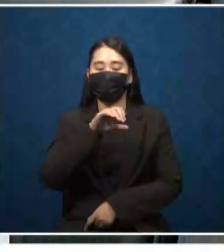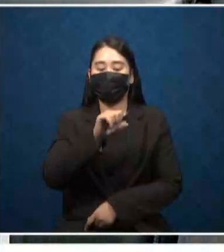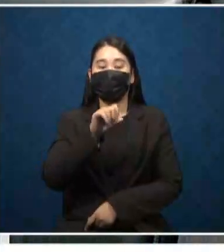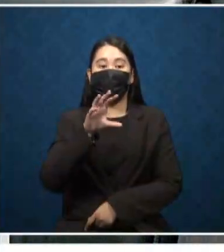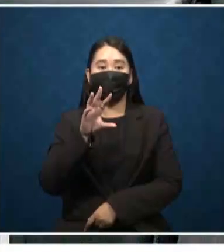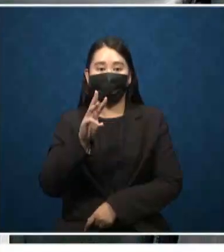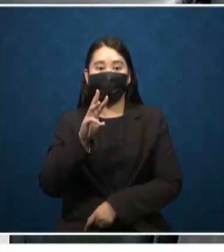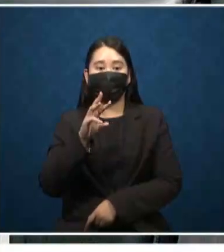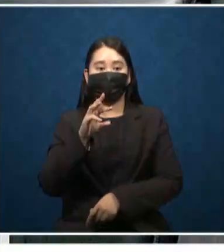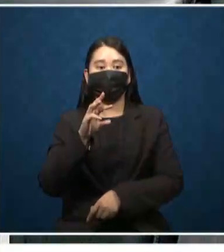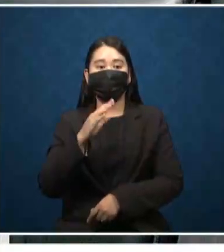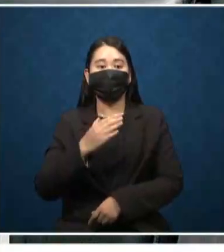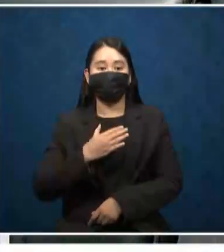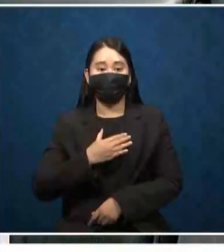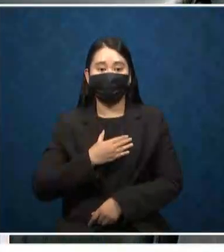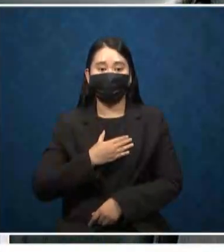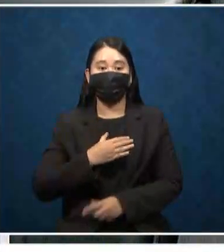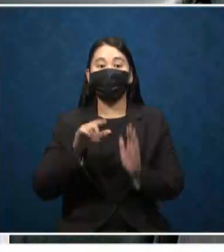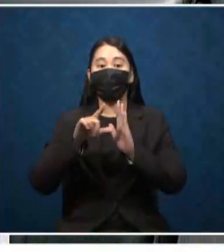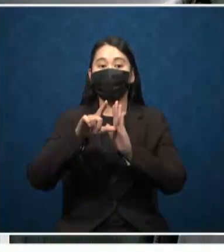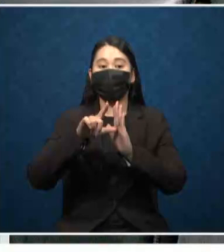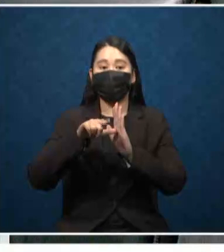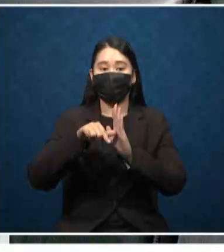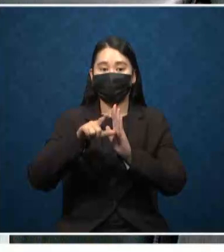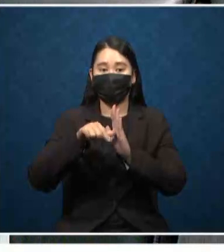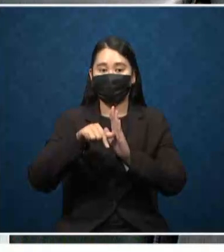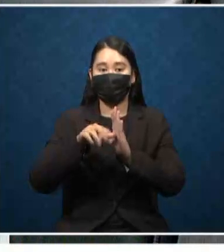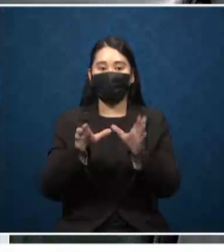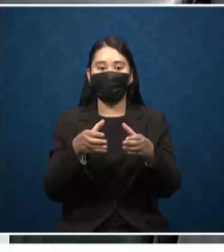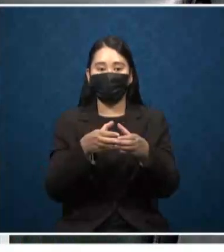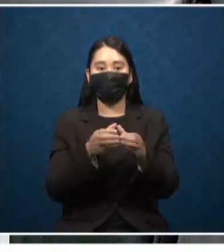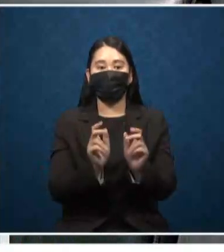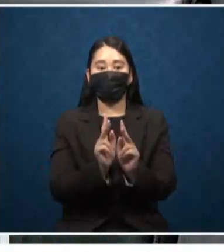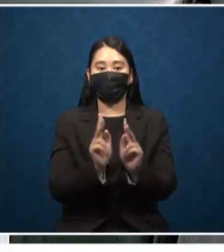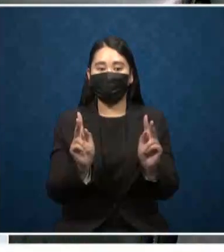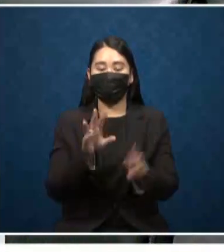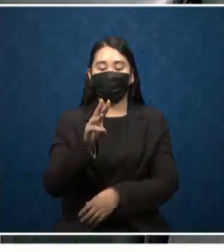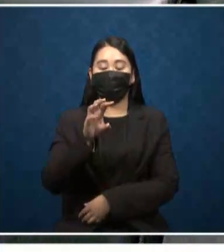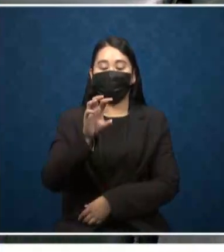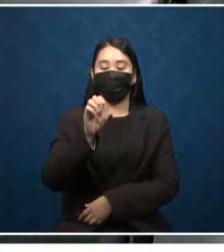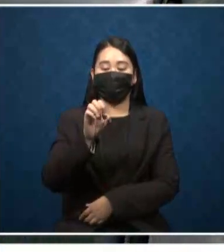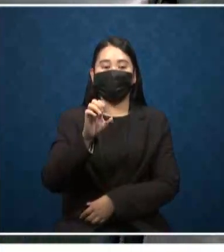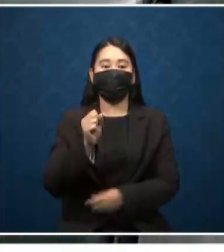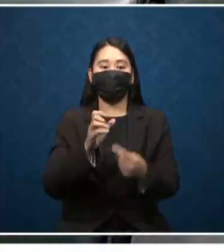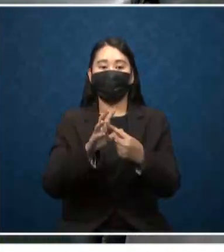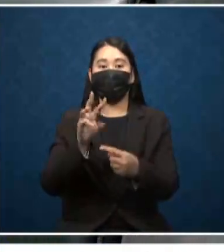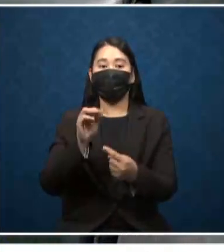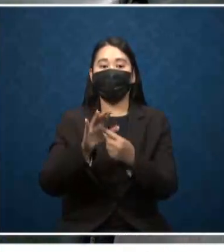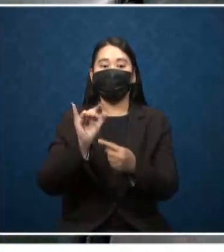าในฐานะเลขานุการคณะกรรมาธิการวิสามัญกิจการวุฒิสภ